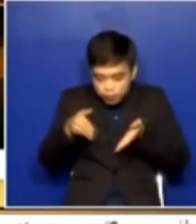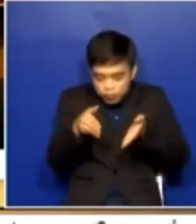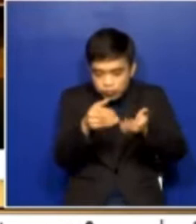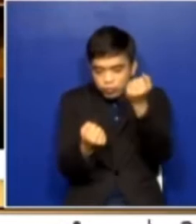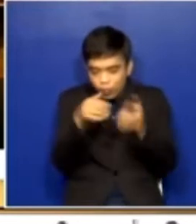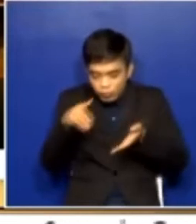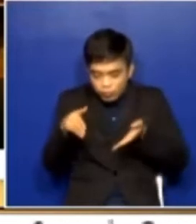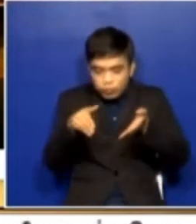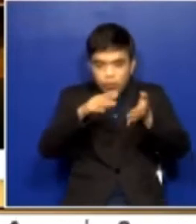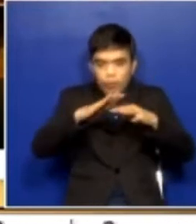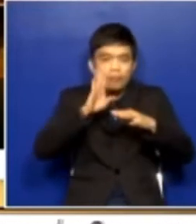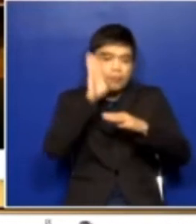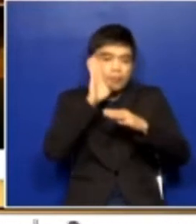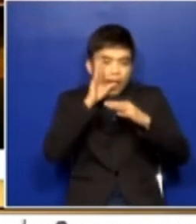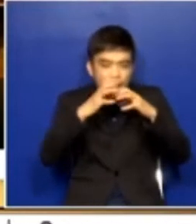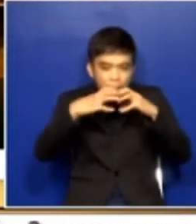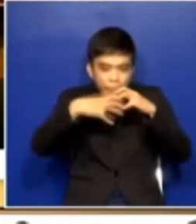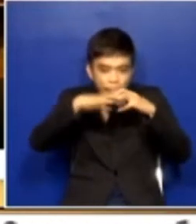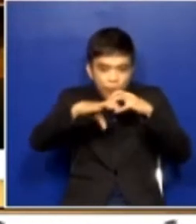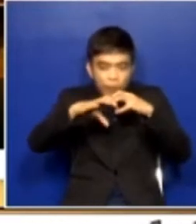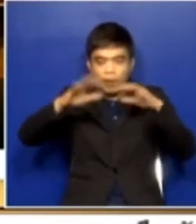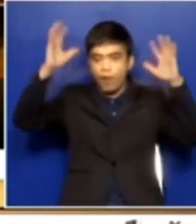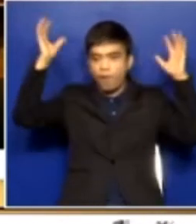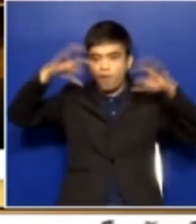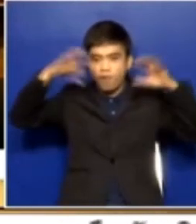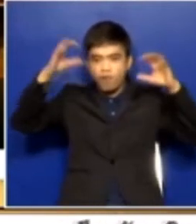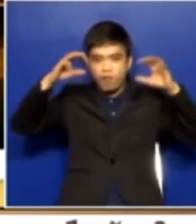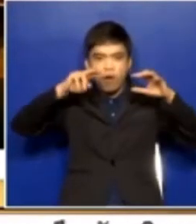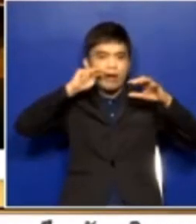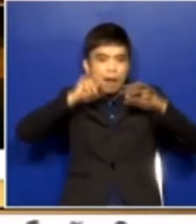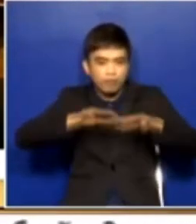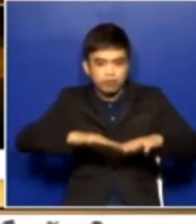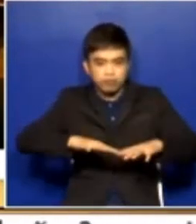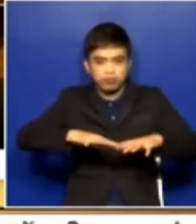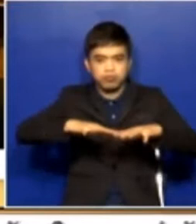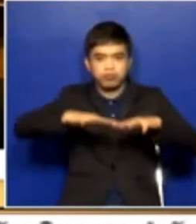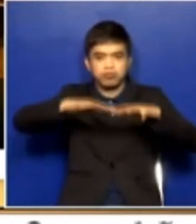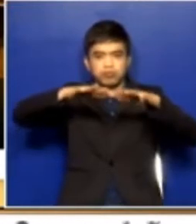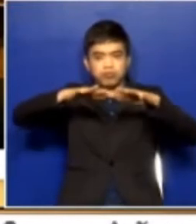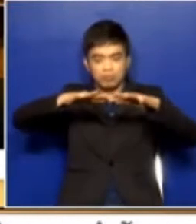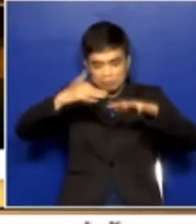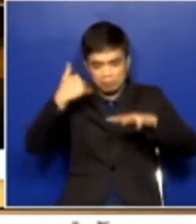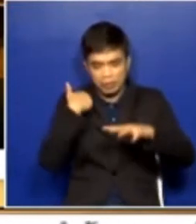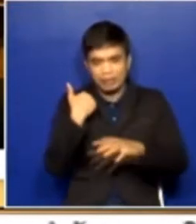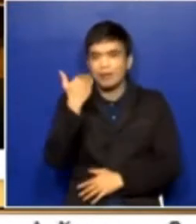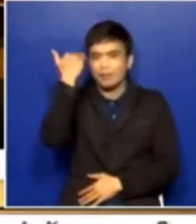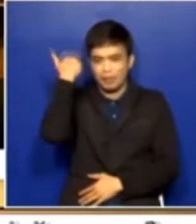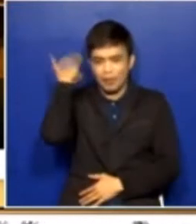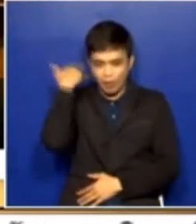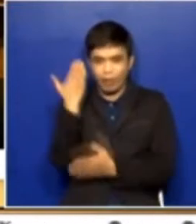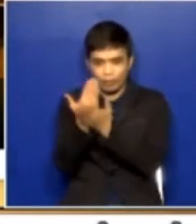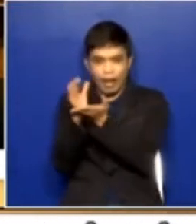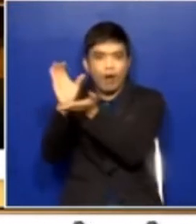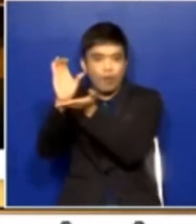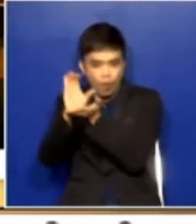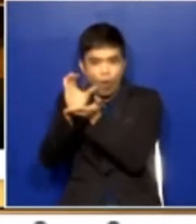ตกลงมาก็ทำให้สภาพถนนนั้นไม่ต่างไปจากคลองนะครับซึ่งจริงๆแล้วเคยมีการของงบประมาณความช่วยเหลือจากงบประมาณของจังหวัด